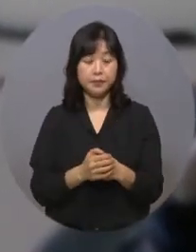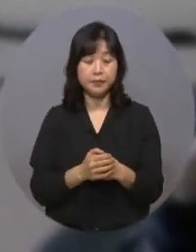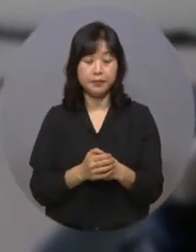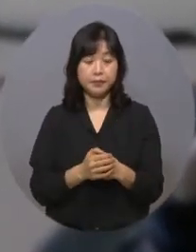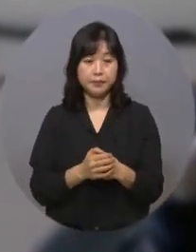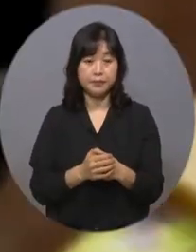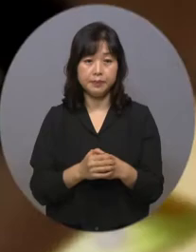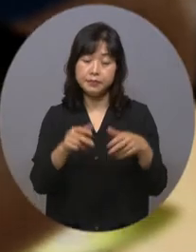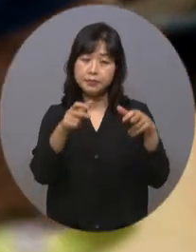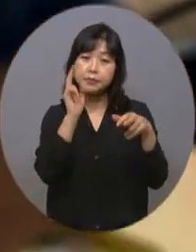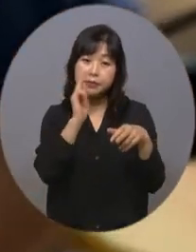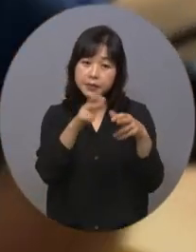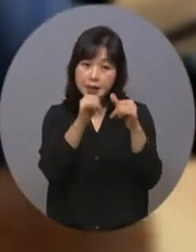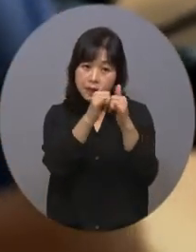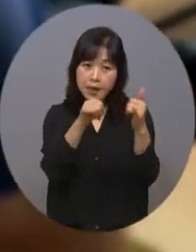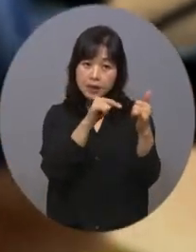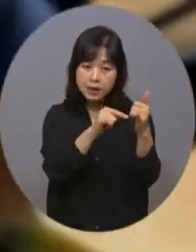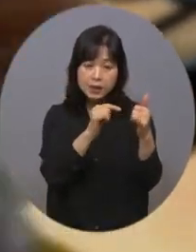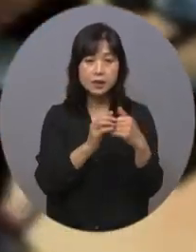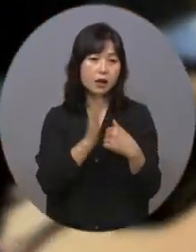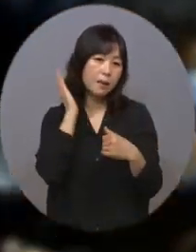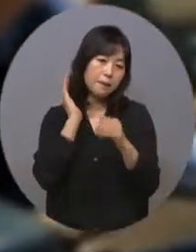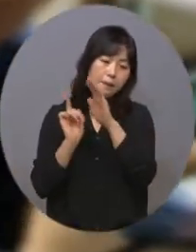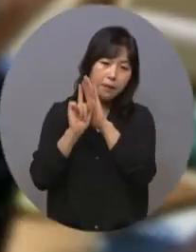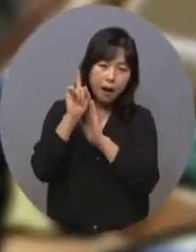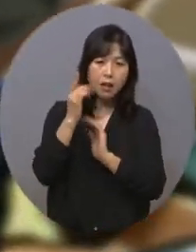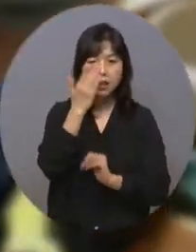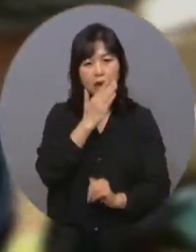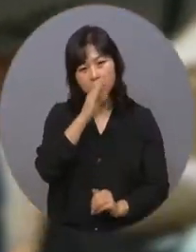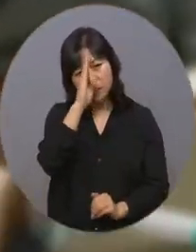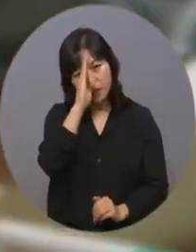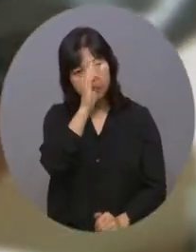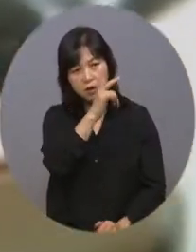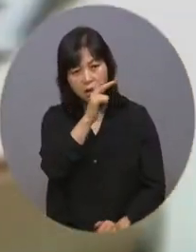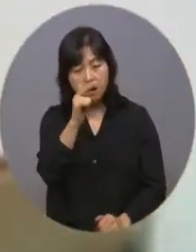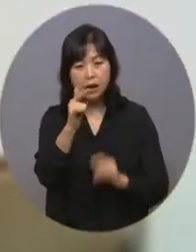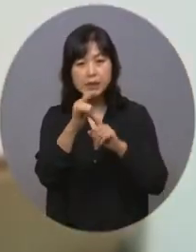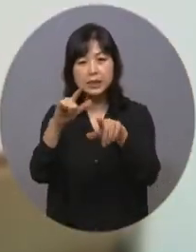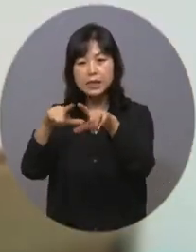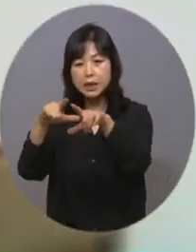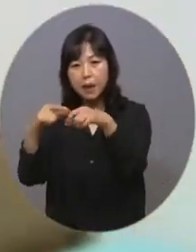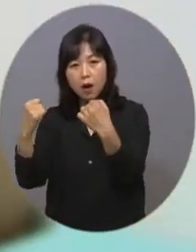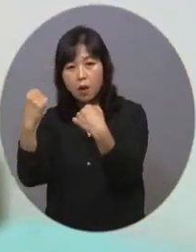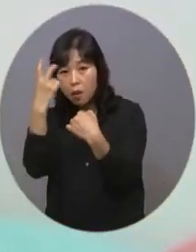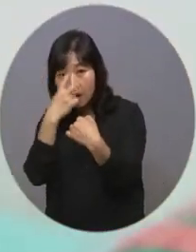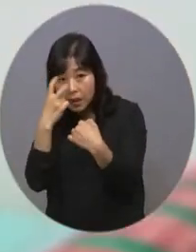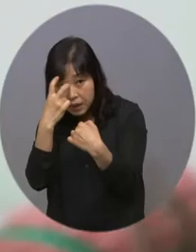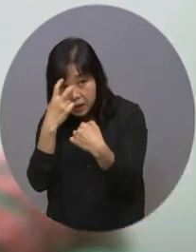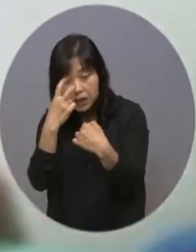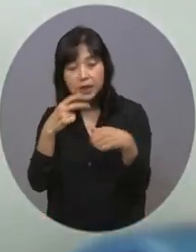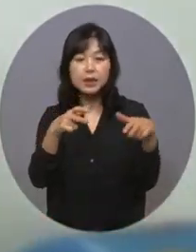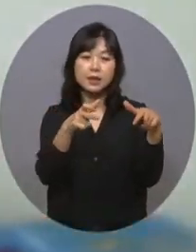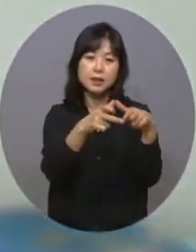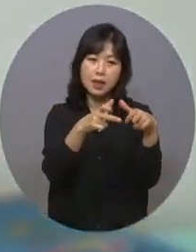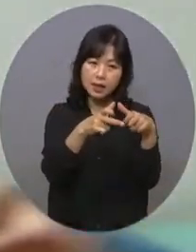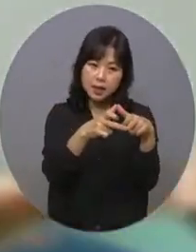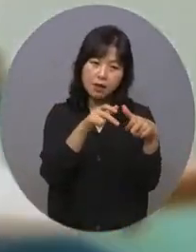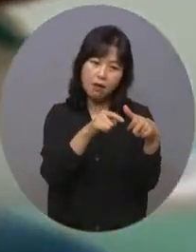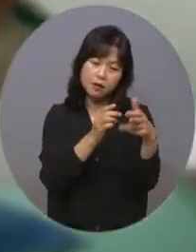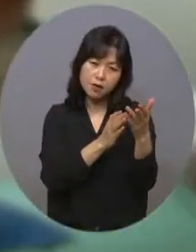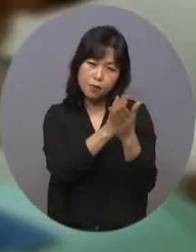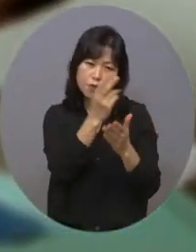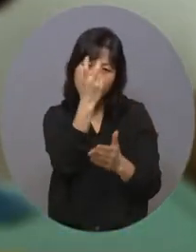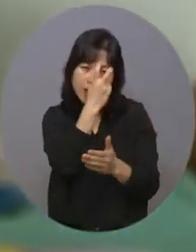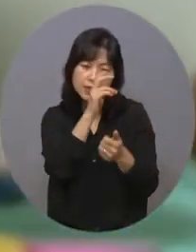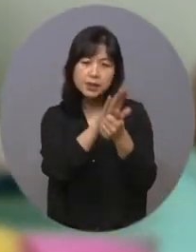고혈압 당뇨 등 만성질환 관리를 제공하는 일반 건강 관리와 장애에 대한 전문적인 관리를